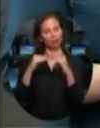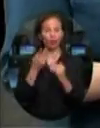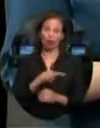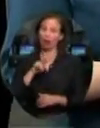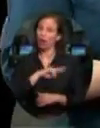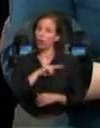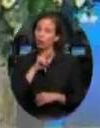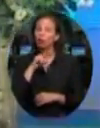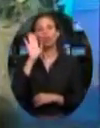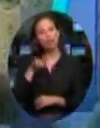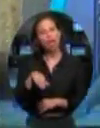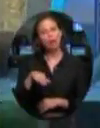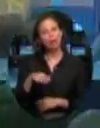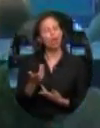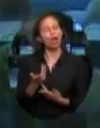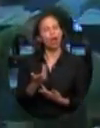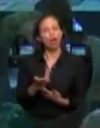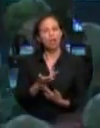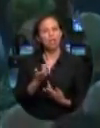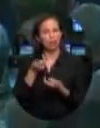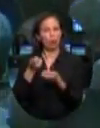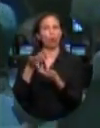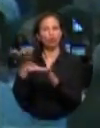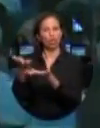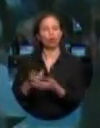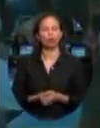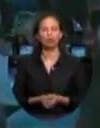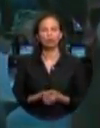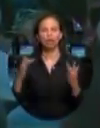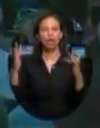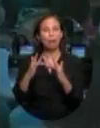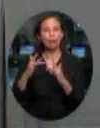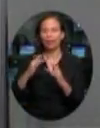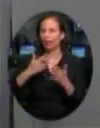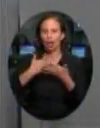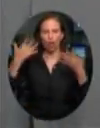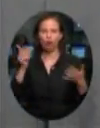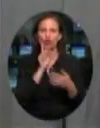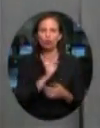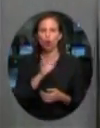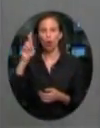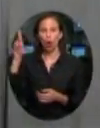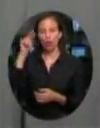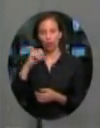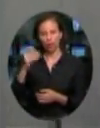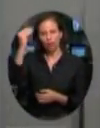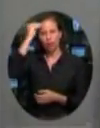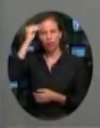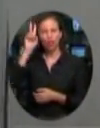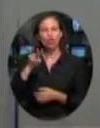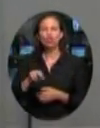לתת לו גם את הסמכויות. המתנגד הגדול שלו, מזכ"ל התנועה ערן חרמוני, הזכיר היום לגבאי שיש מנגנון